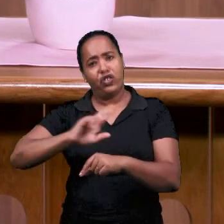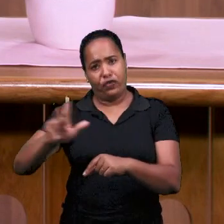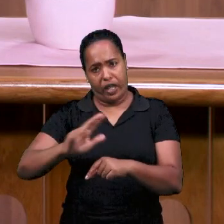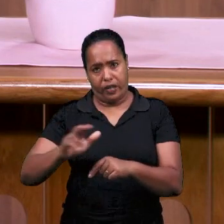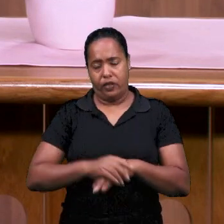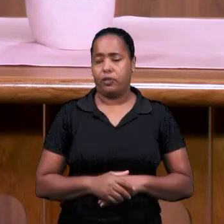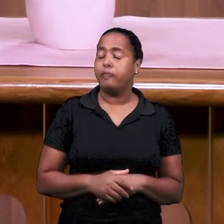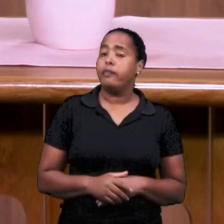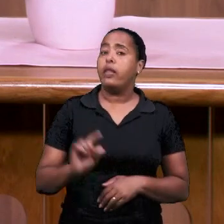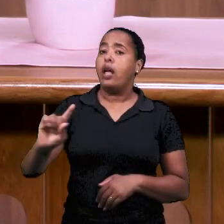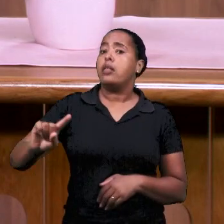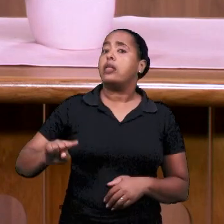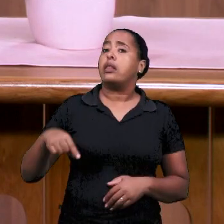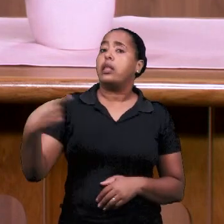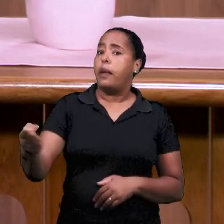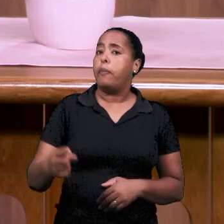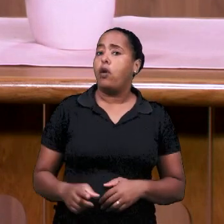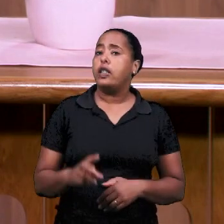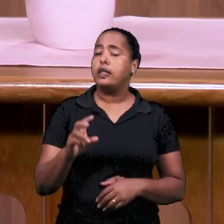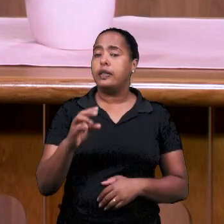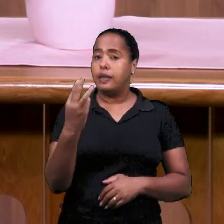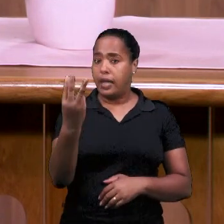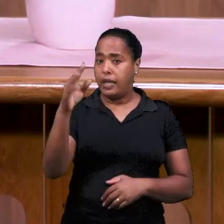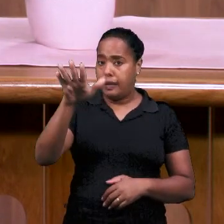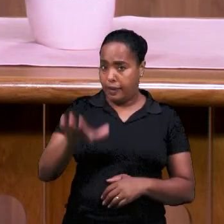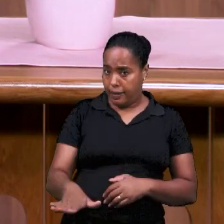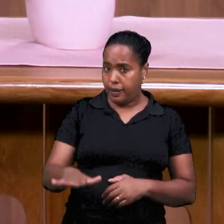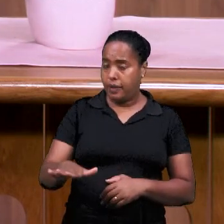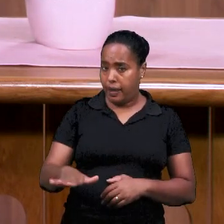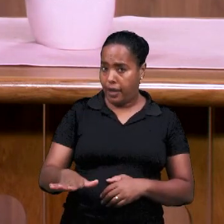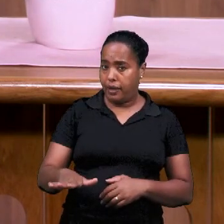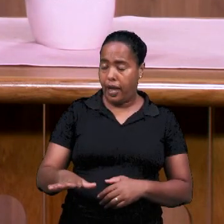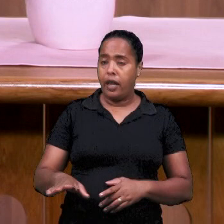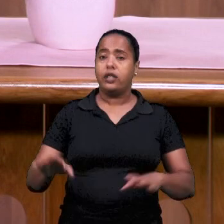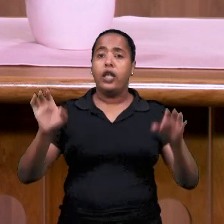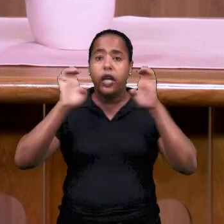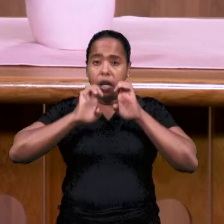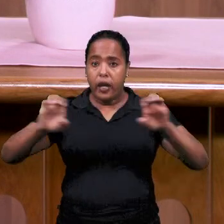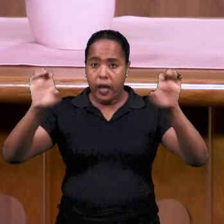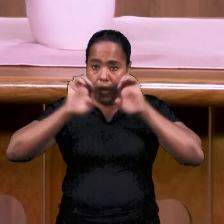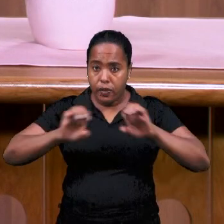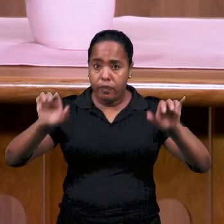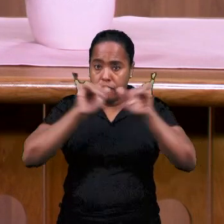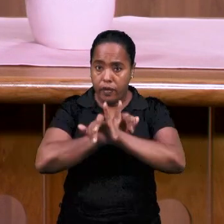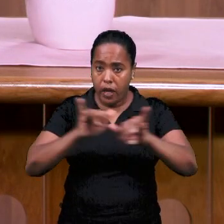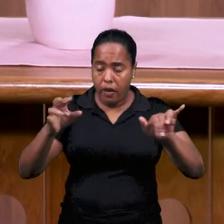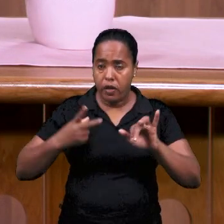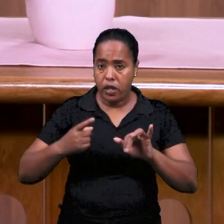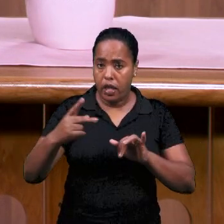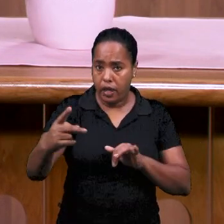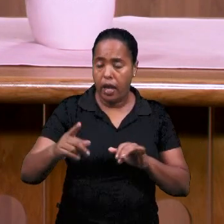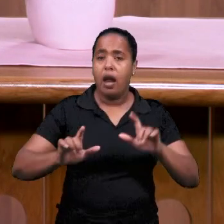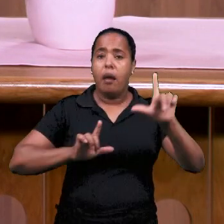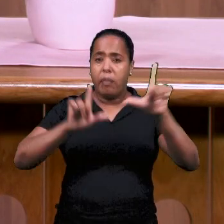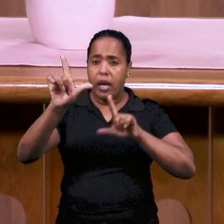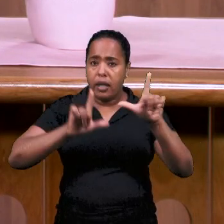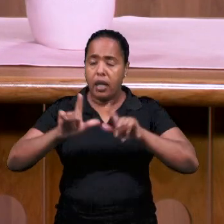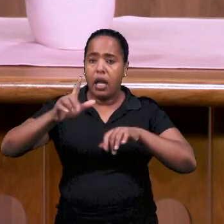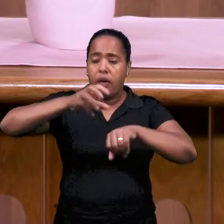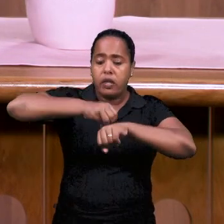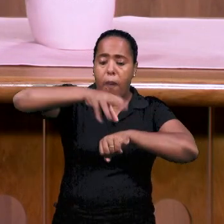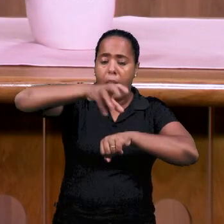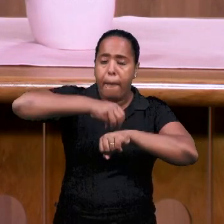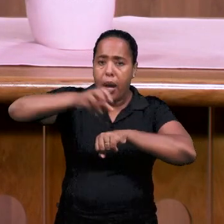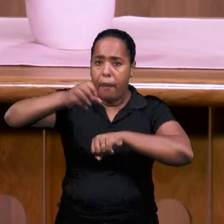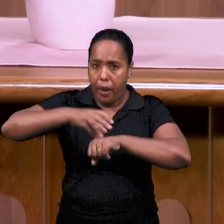endroits de la planète. Et à 15h, la promotion d'annonçant l'Évangile éternel par les chaînes de télé qui